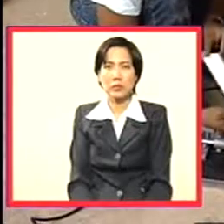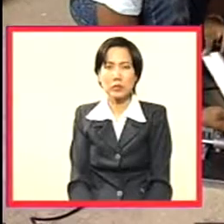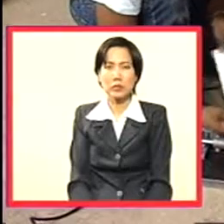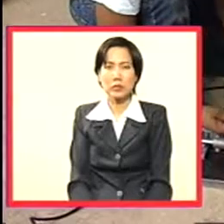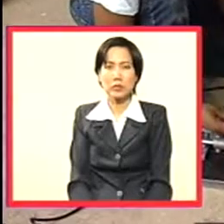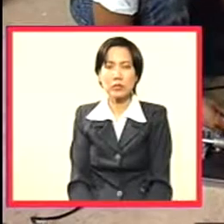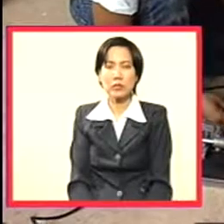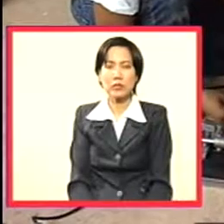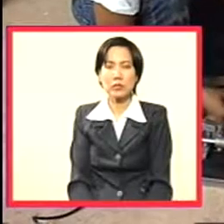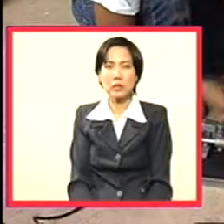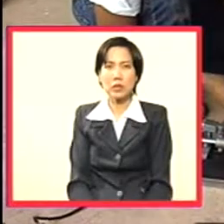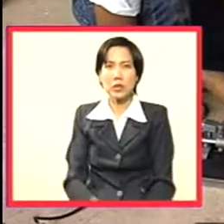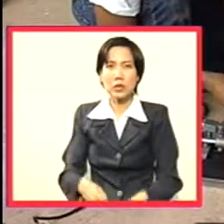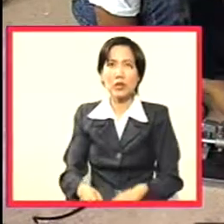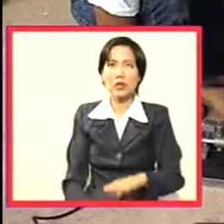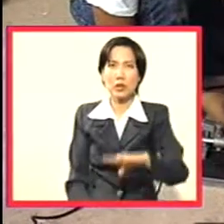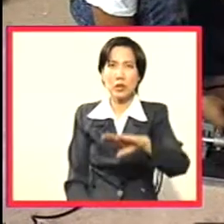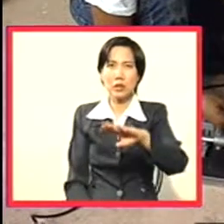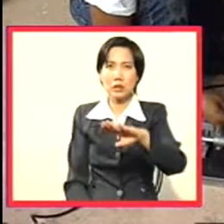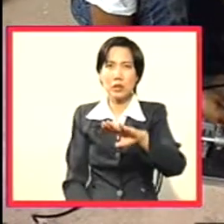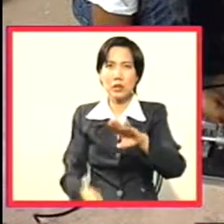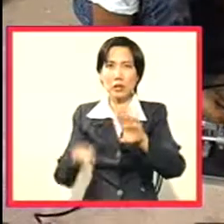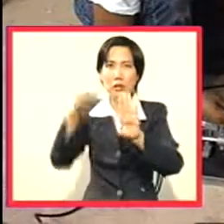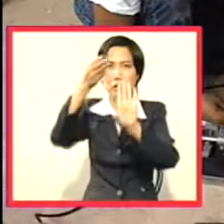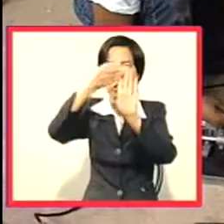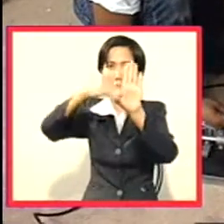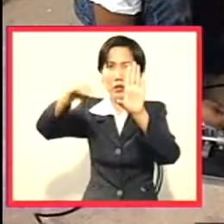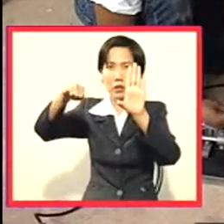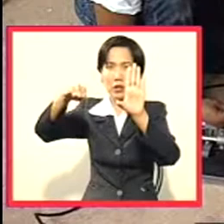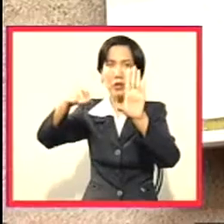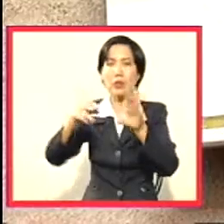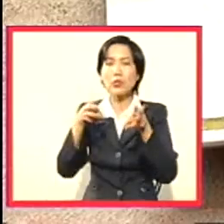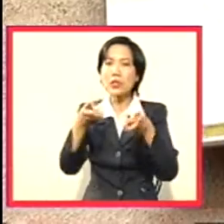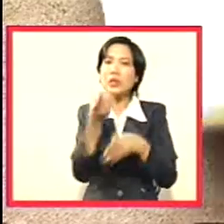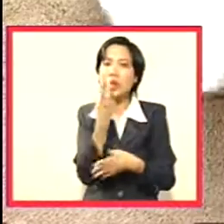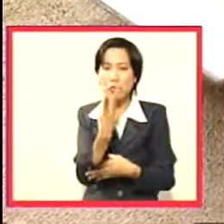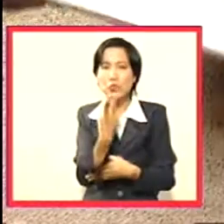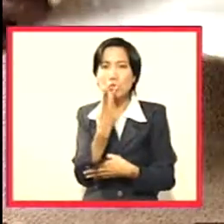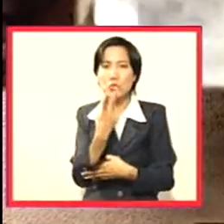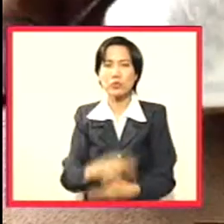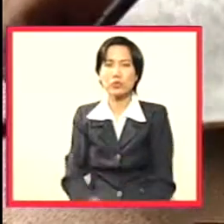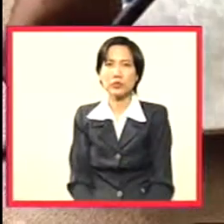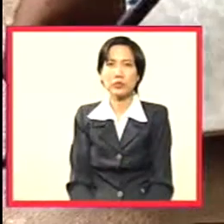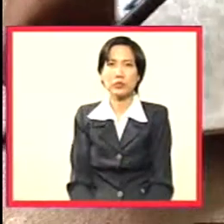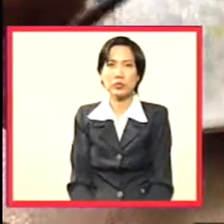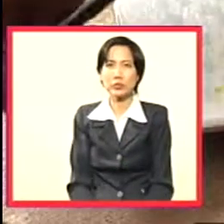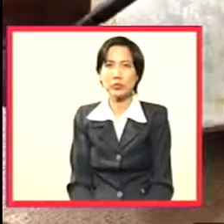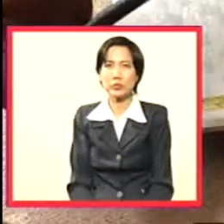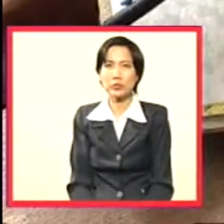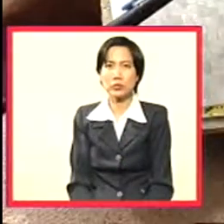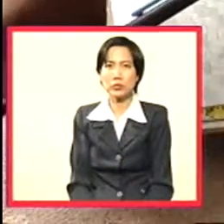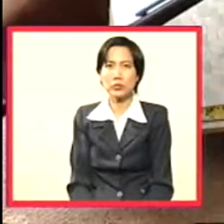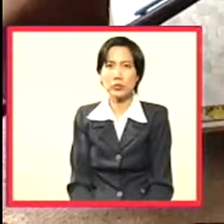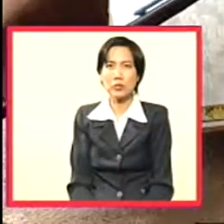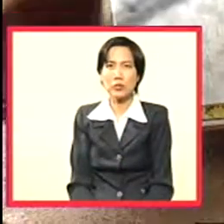นี่ก็คือกระเบื้องที่ถูกตัดฉาก90องศาเขามีวิธีการอย่างไรมาชมกันเลยนะครับเริ่มจากหาตำแหน่